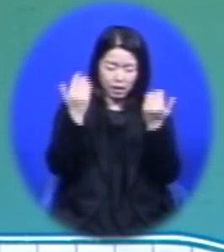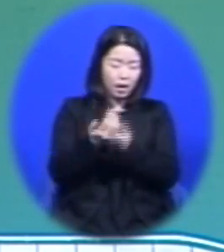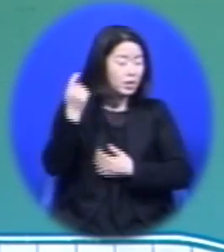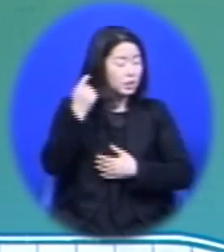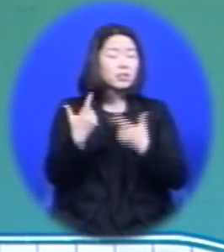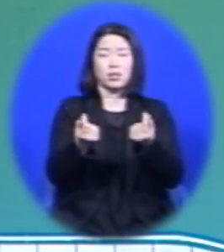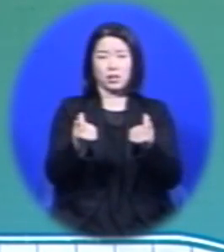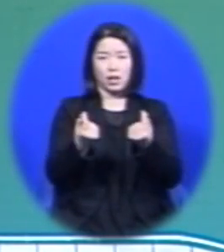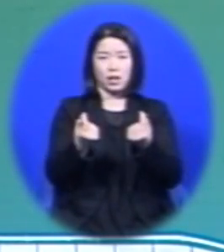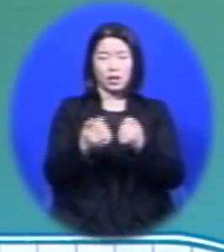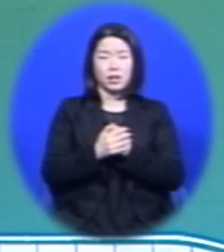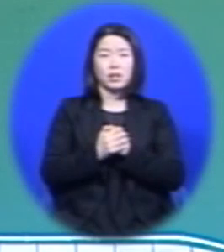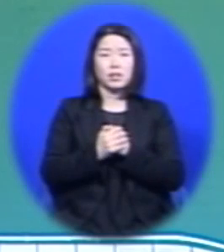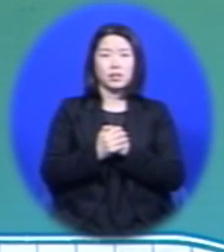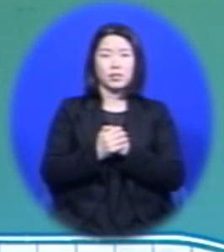같았다고 그랬습니다.